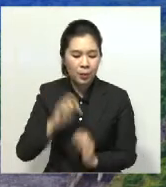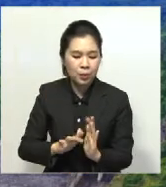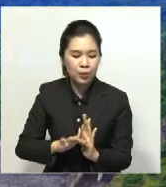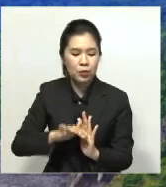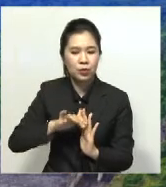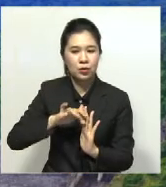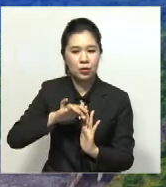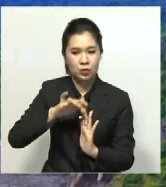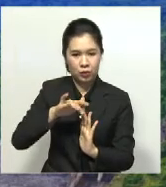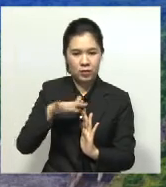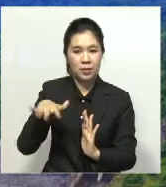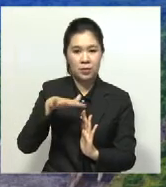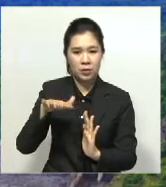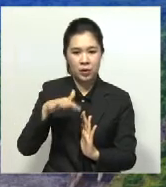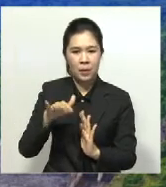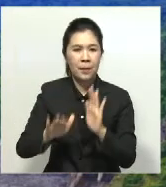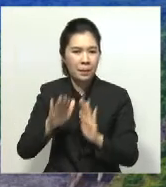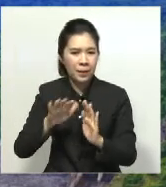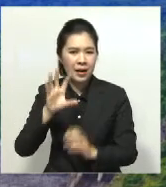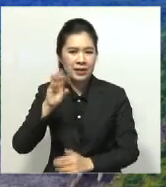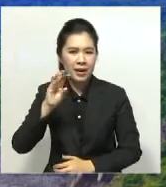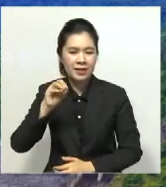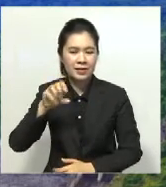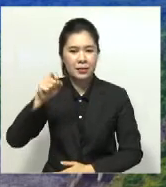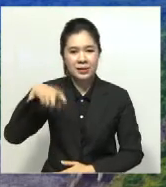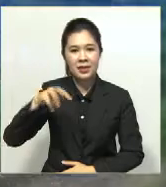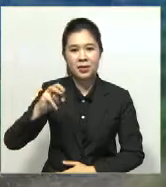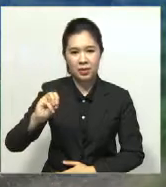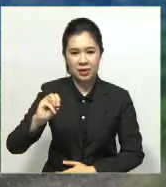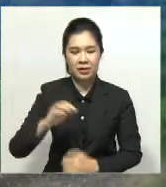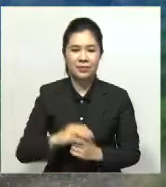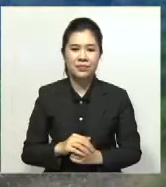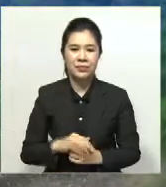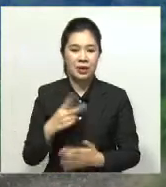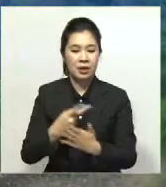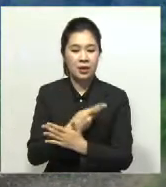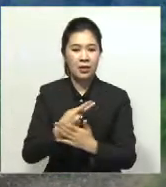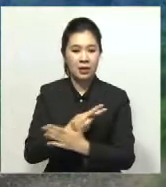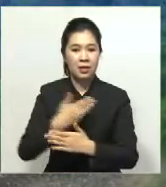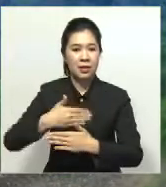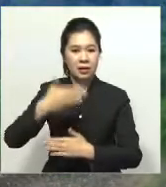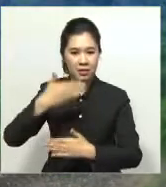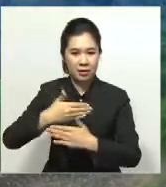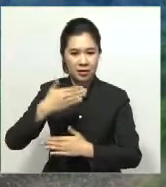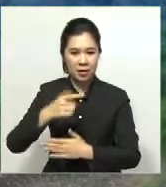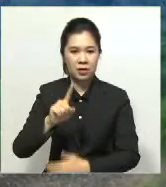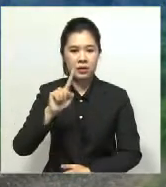ที่สูงขึ้นจากปัจจุบันประมาณ50เซนติเมตรค่ะ เขื่อนศรีนครินทร์จังหวัดกาญจนบุรีมีปริมา